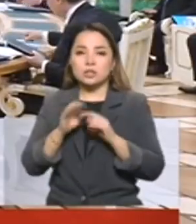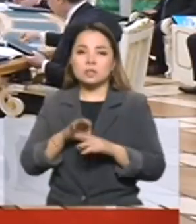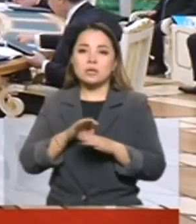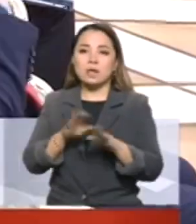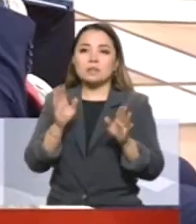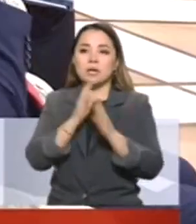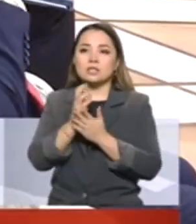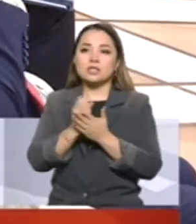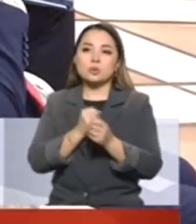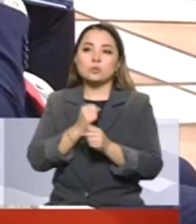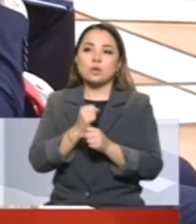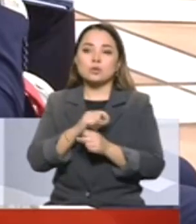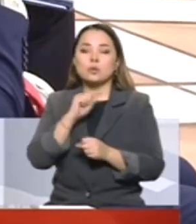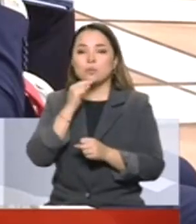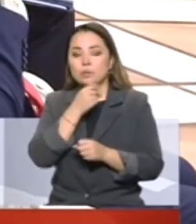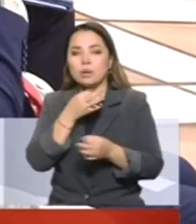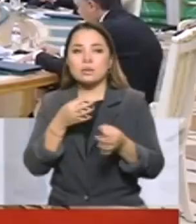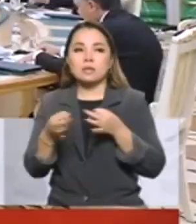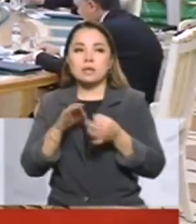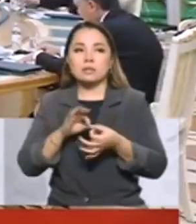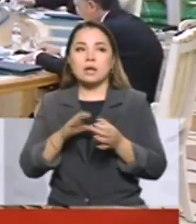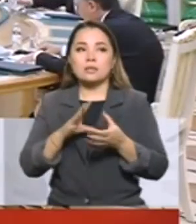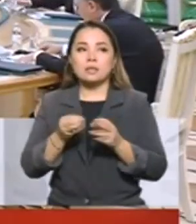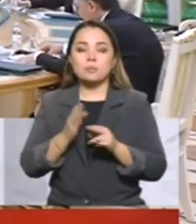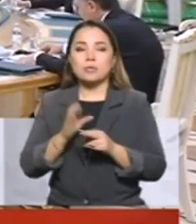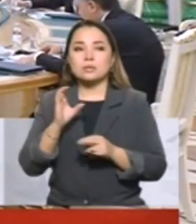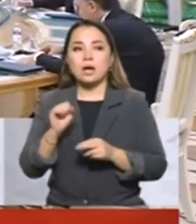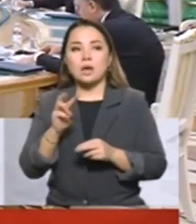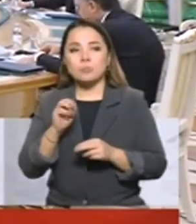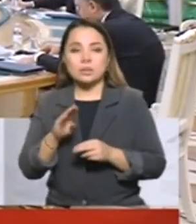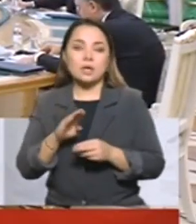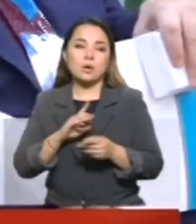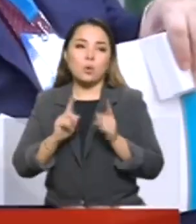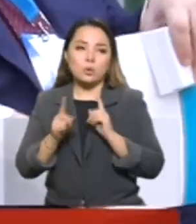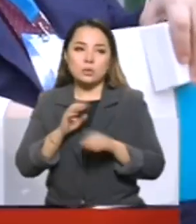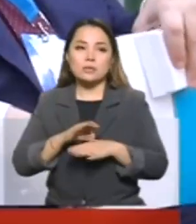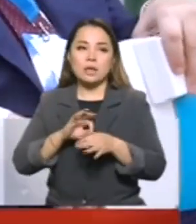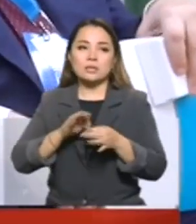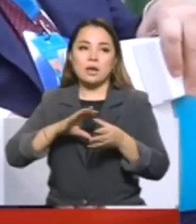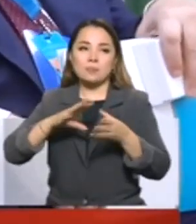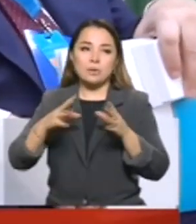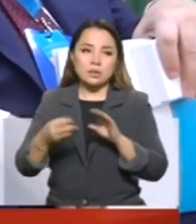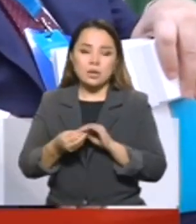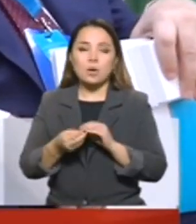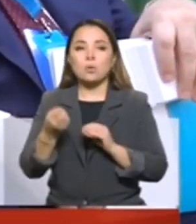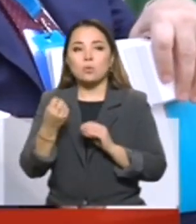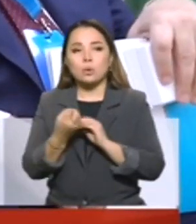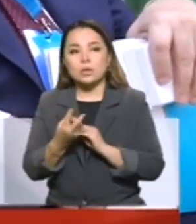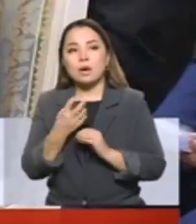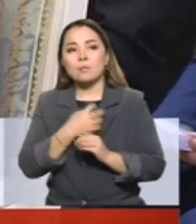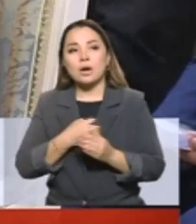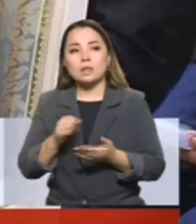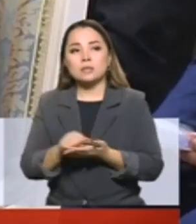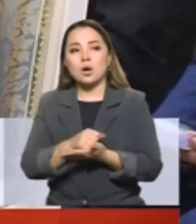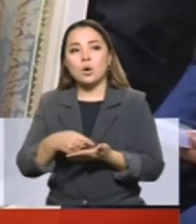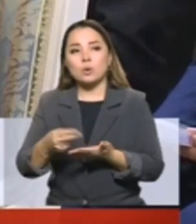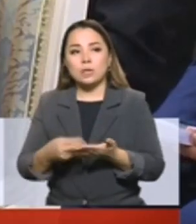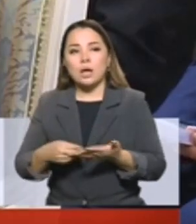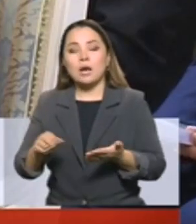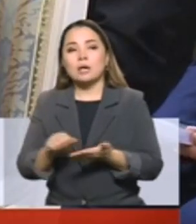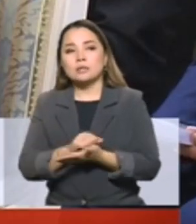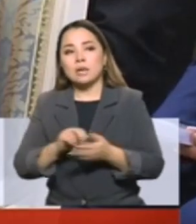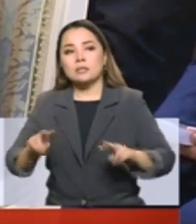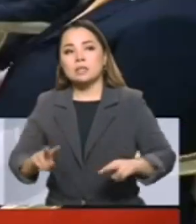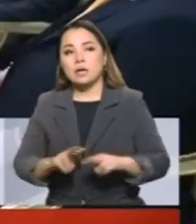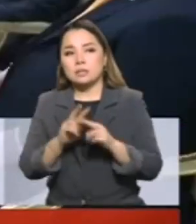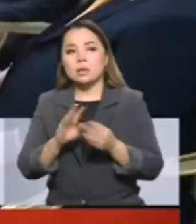табиғи ресурстарды үнемдеу жайы да талқыланды. Кейін саммит қорытындысы бойынша 12 маңызды құжатқа қол қойылды. Оның ішінде Астана актісі мен